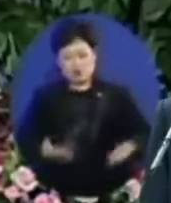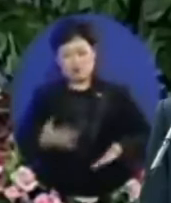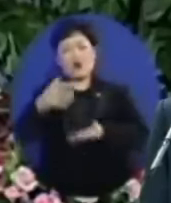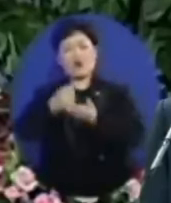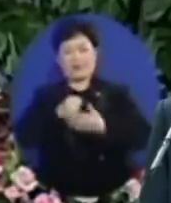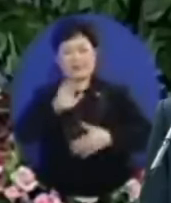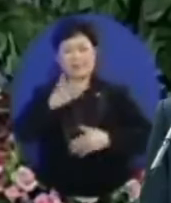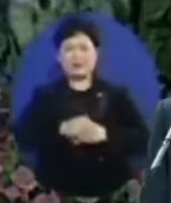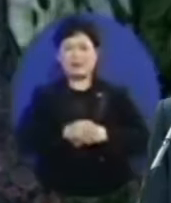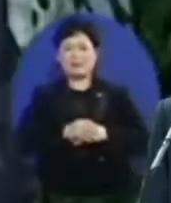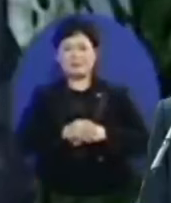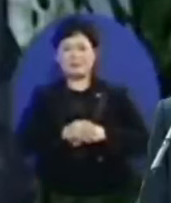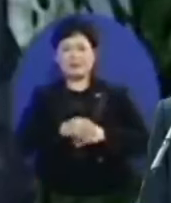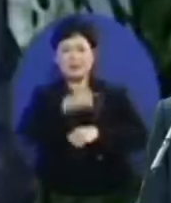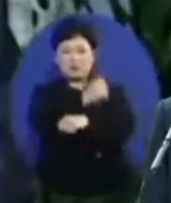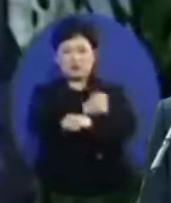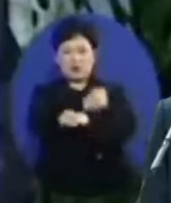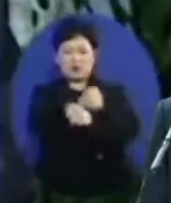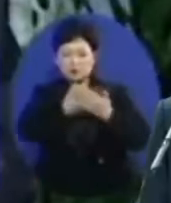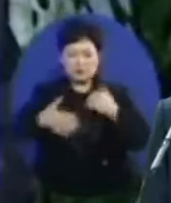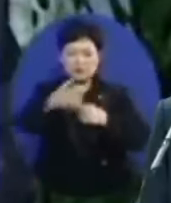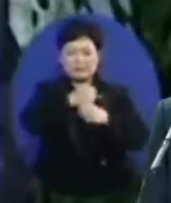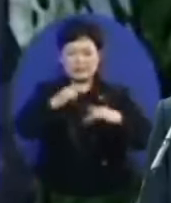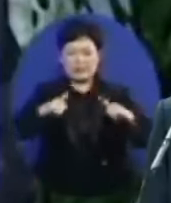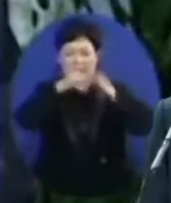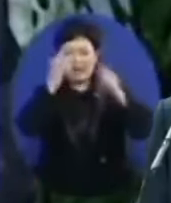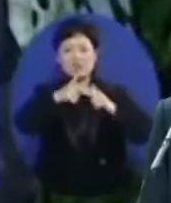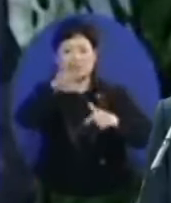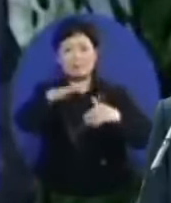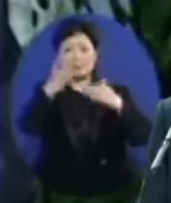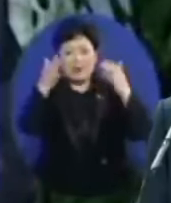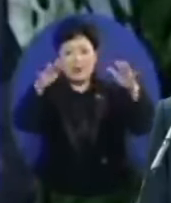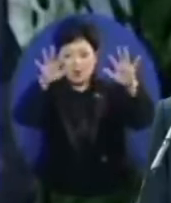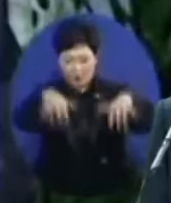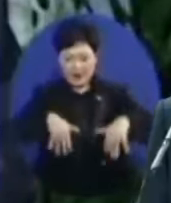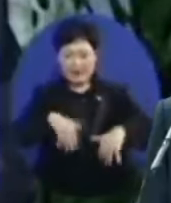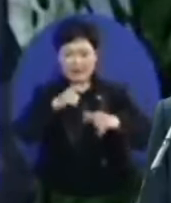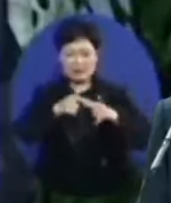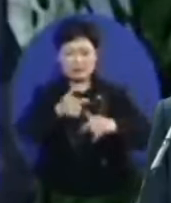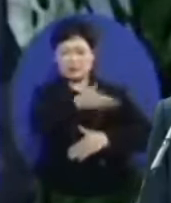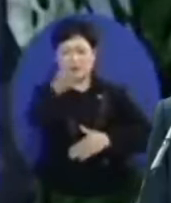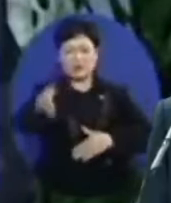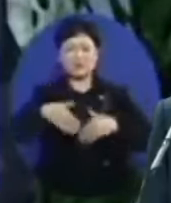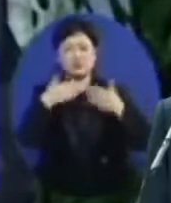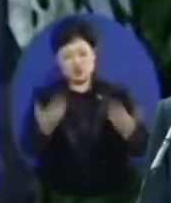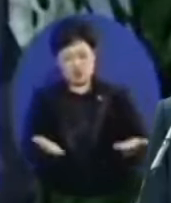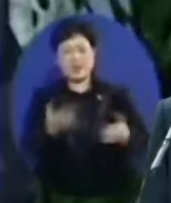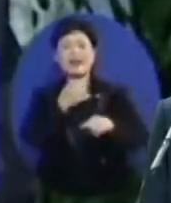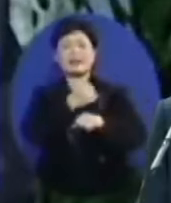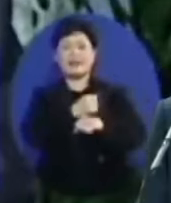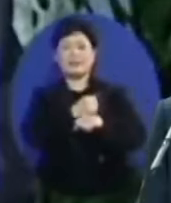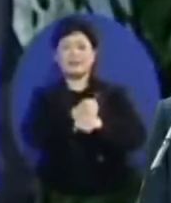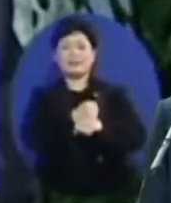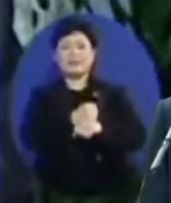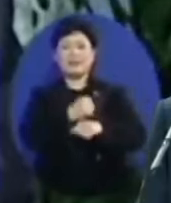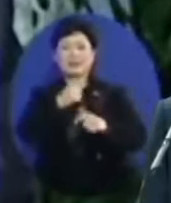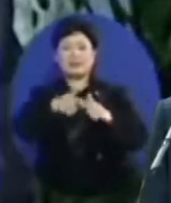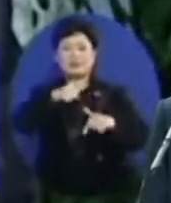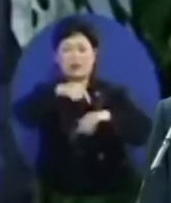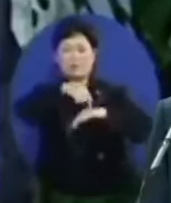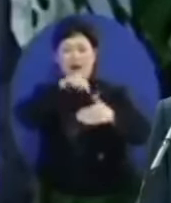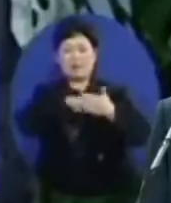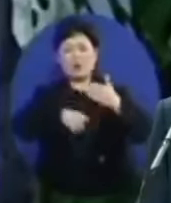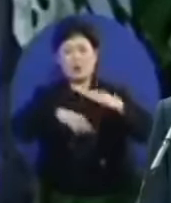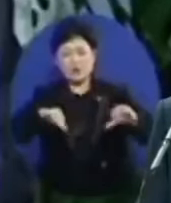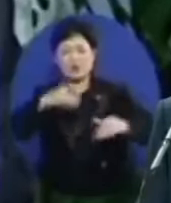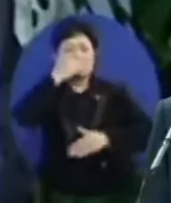것입니다. 수고하고 무거운 짐진 자들아 다 내게로 오라. 내가 너희를 쉬게 하리라. 나는 마음이 온유하고